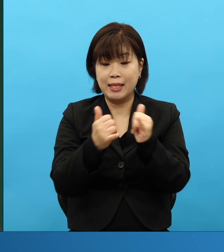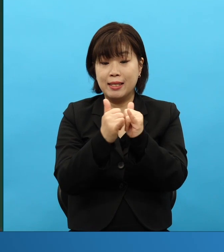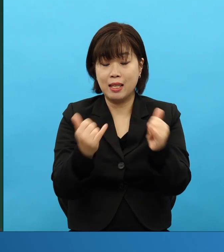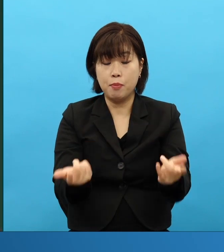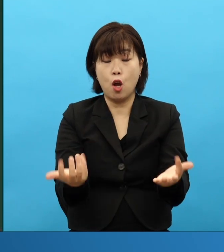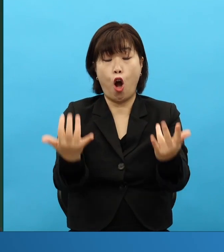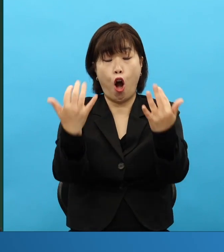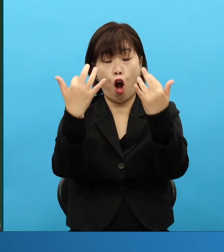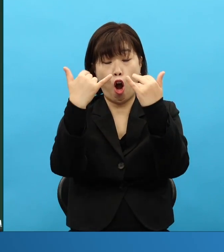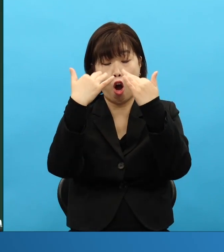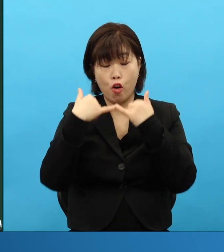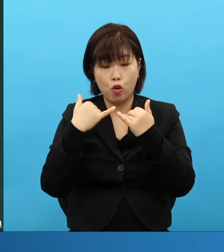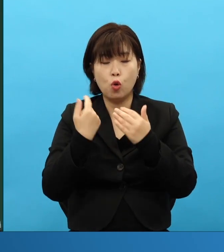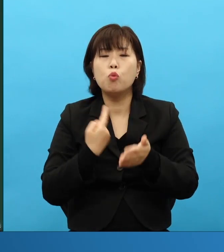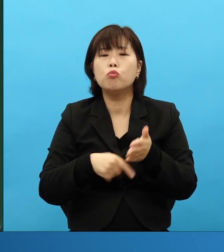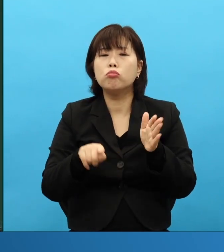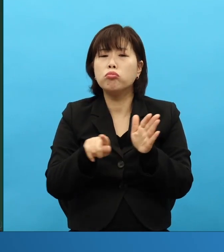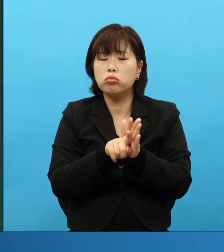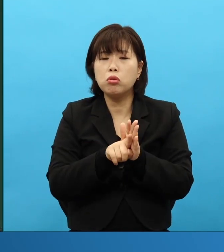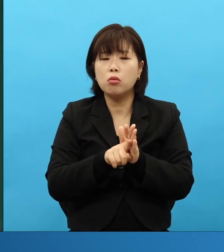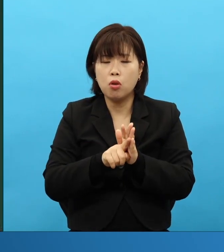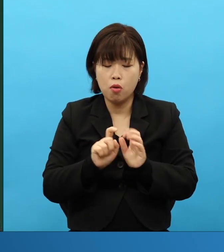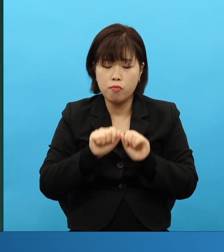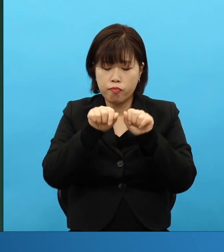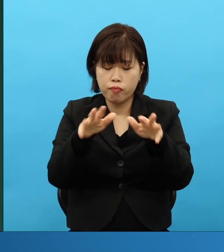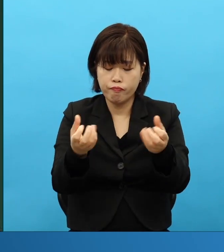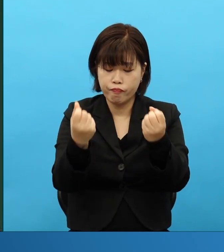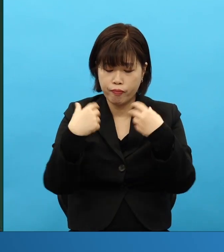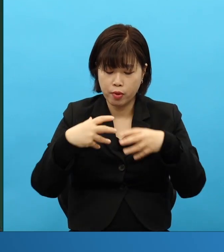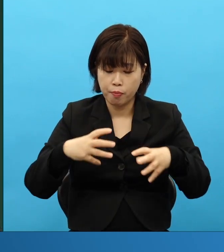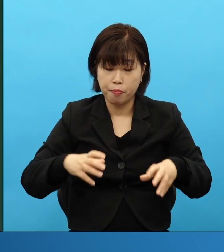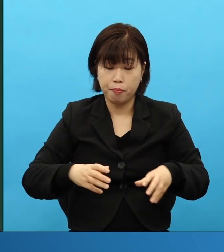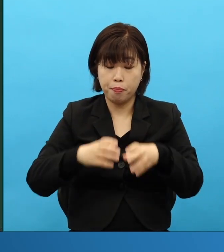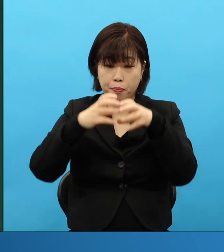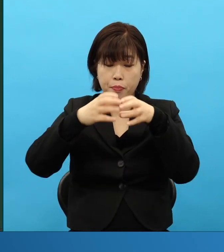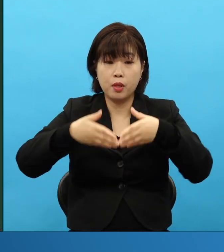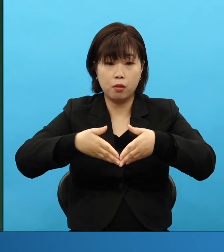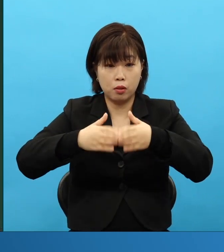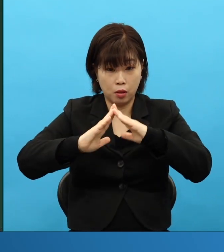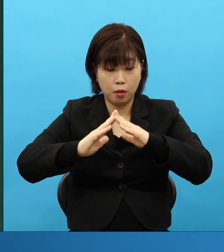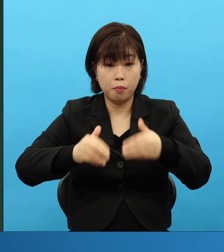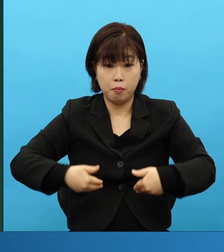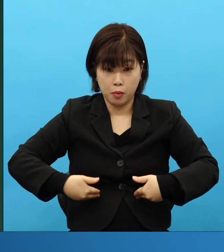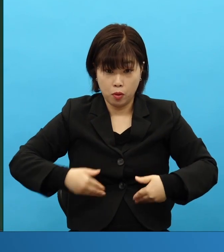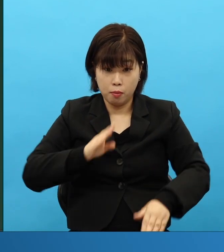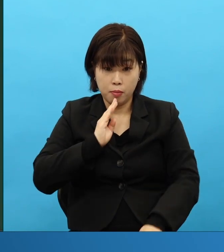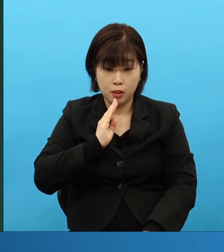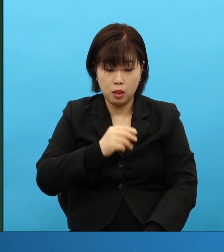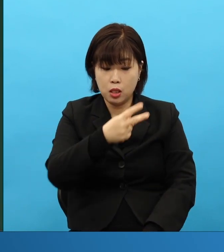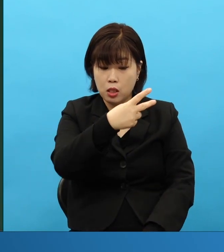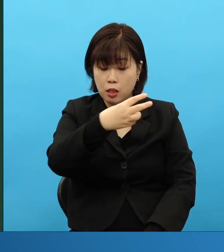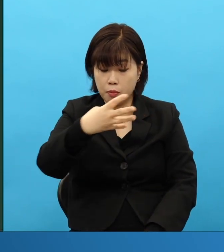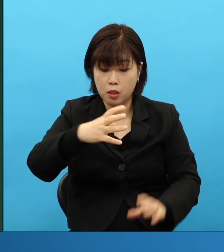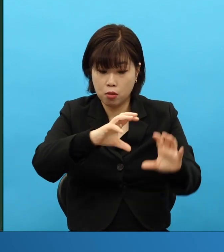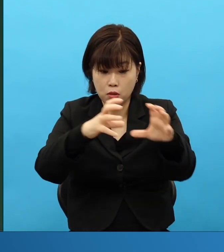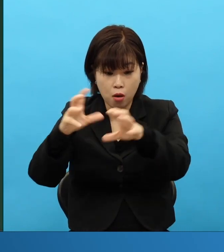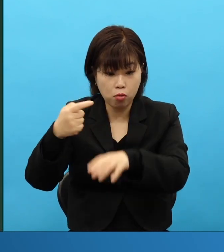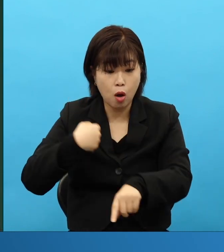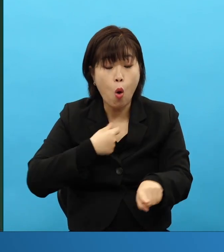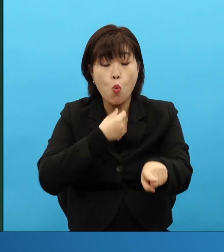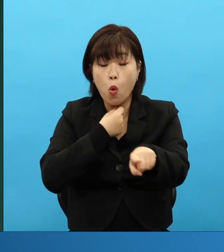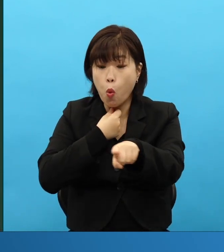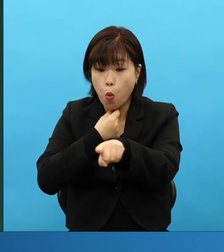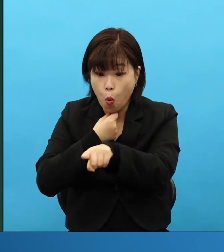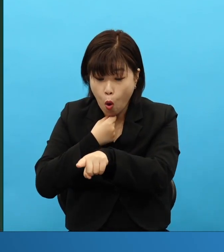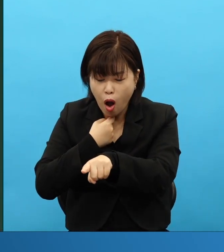it so that people come to you. 다른 사람이 필요로 해야 돼요. That others should need you. 237 나라가 필요로 해야 돼요. And 230 nations should need you. That's 그리고 the 그 사람들이